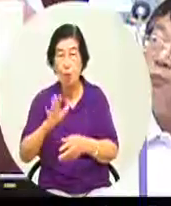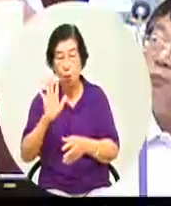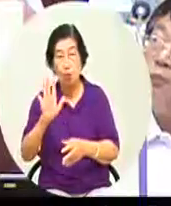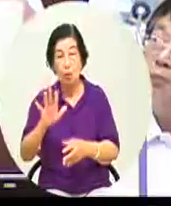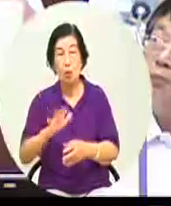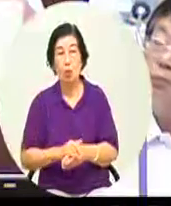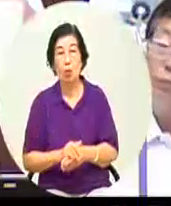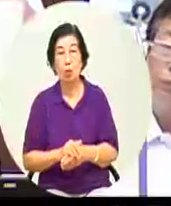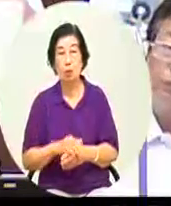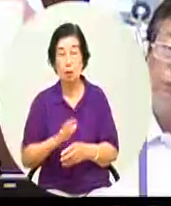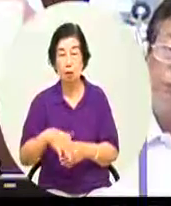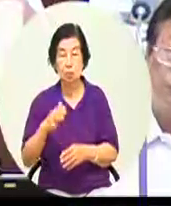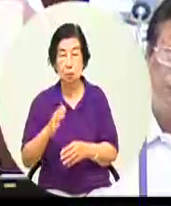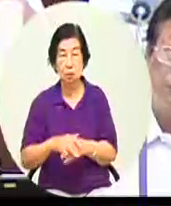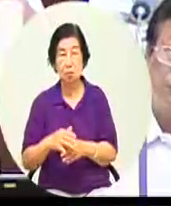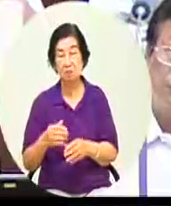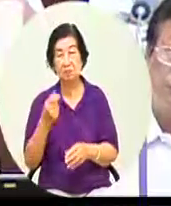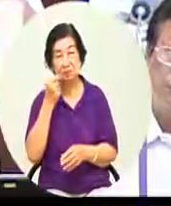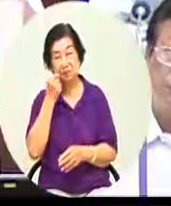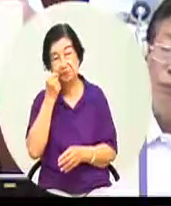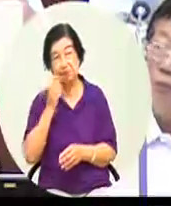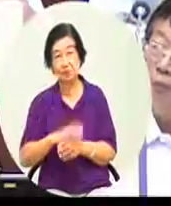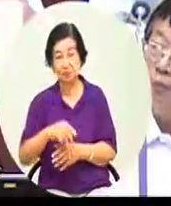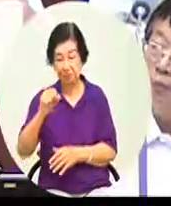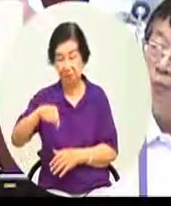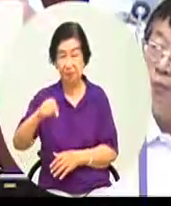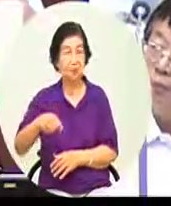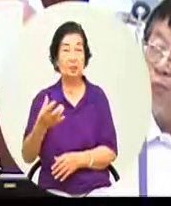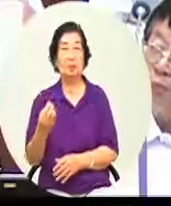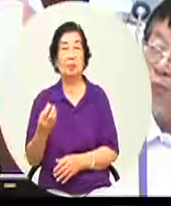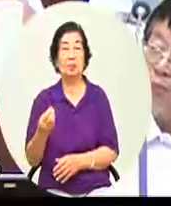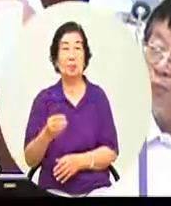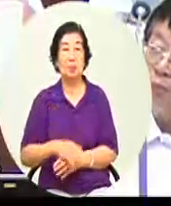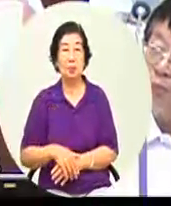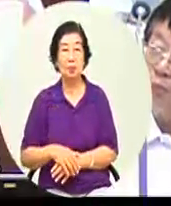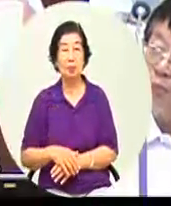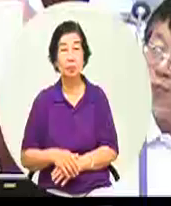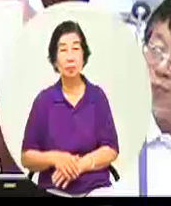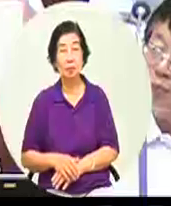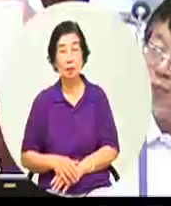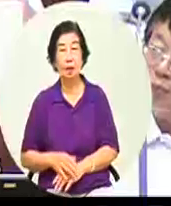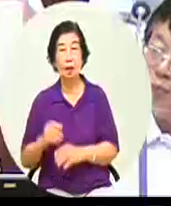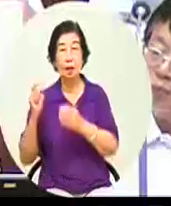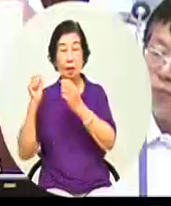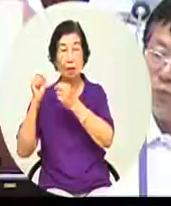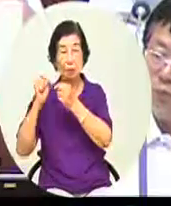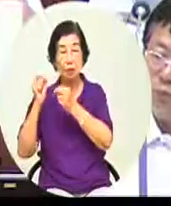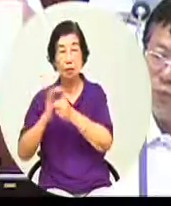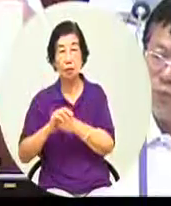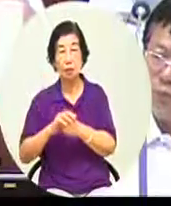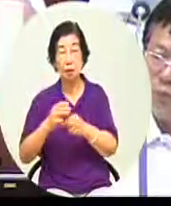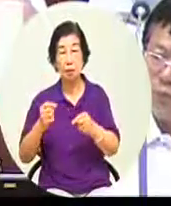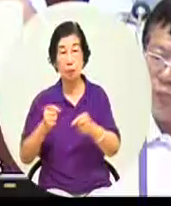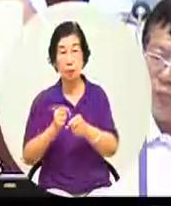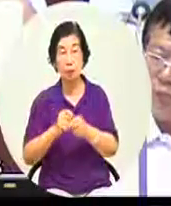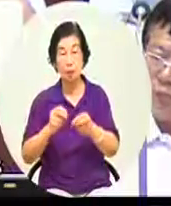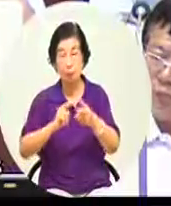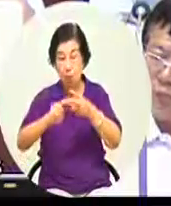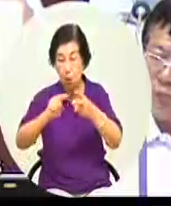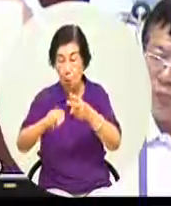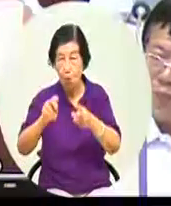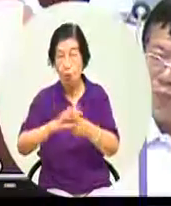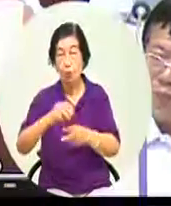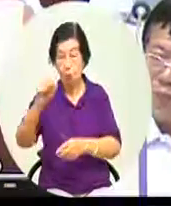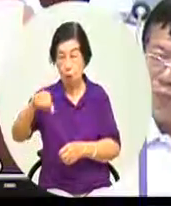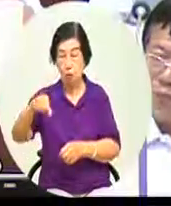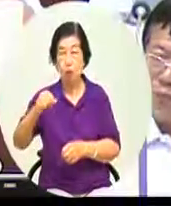都一直非常的不顺利，所以都没有同意。那最近呢，他们已经同意了那个公文的部分，所以呢，观光局这个时